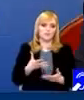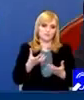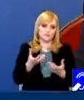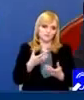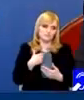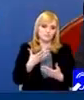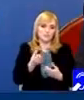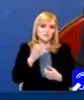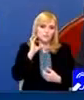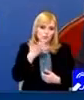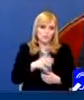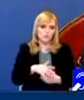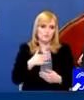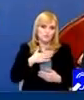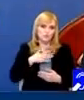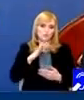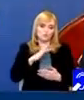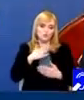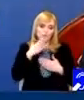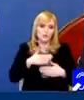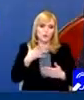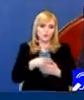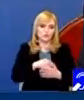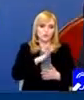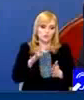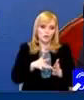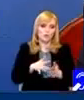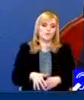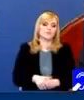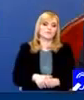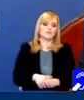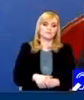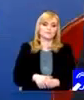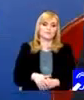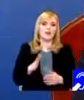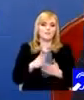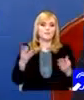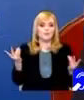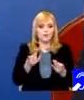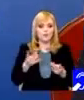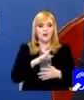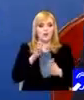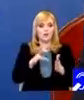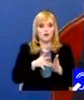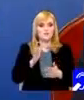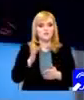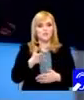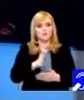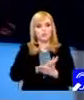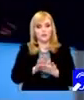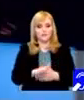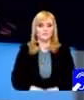față de orașul nostru așa cum ne atârnăm de ograda și de casa noastră. Avem nevoie ca orașul să fie